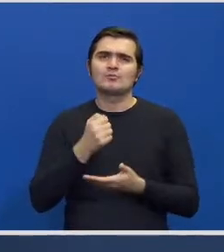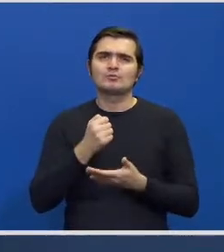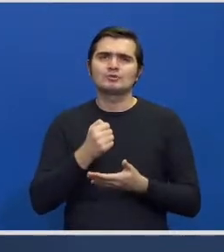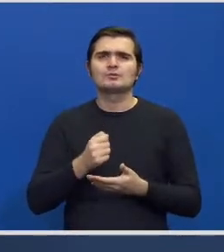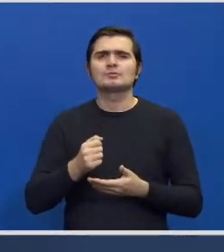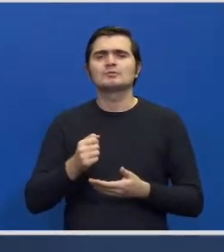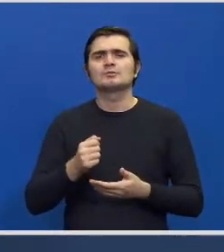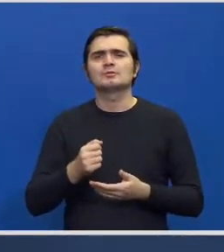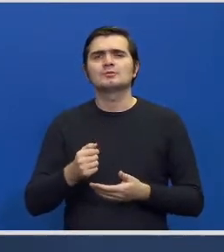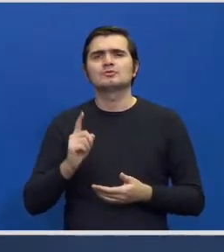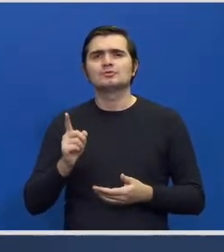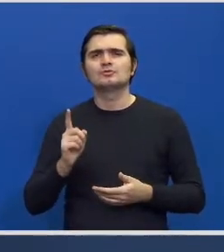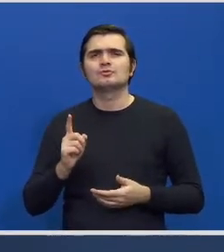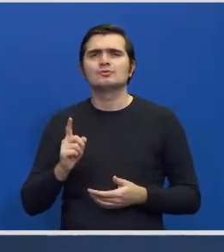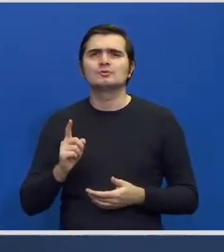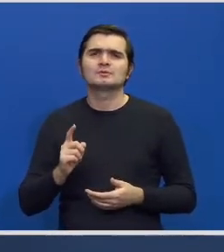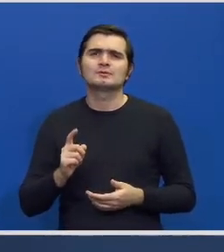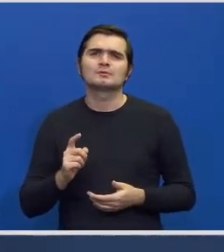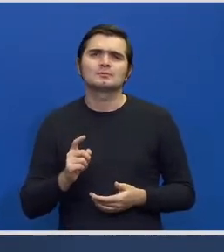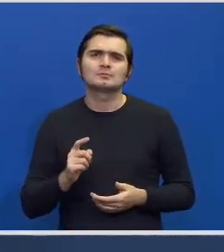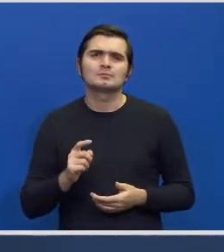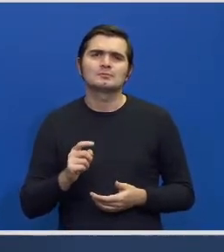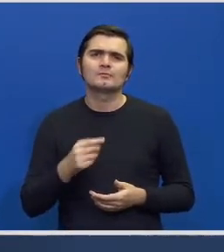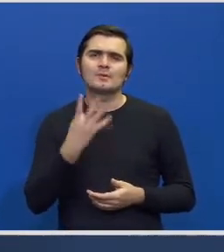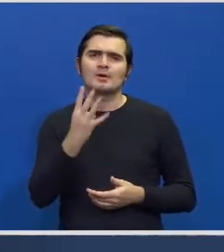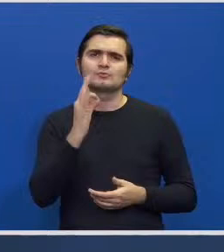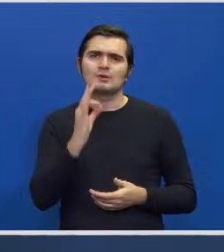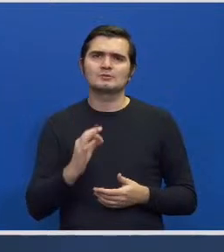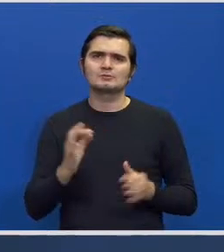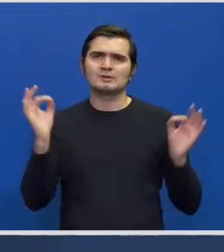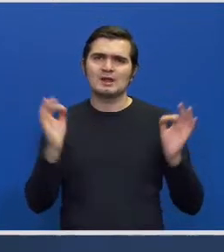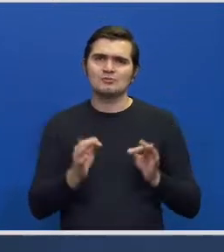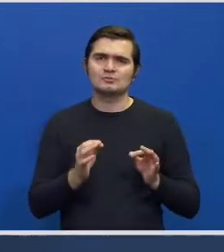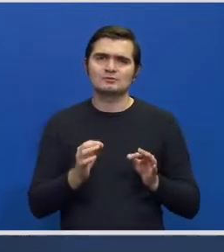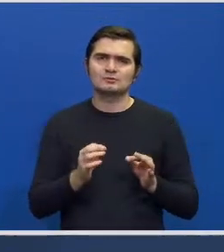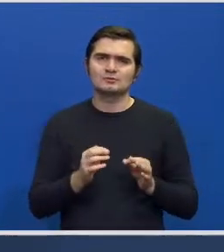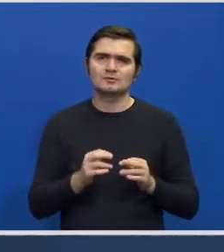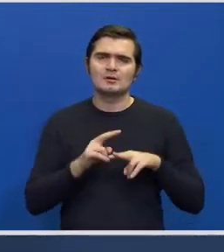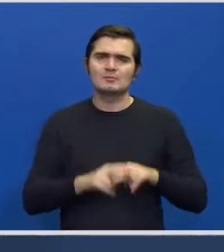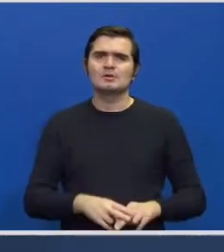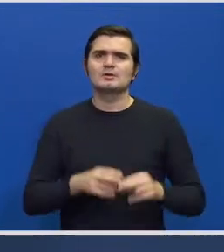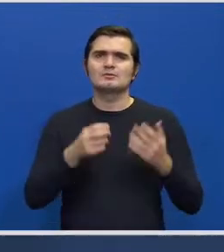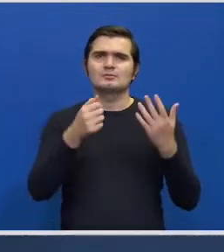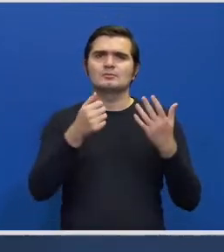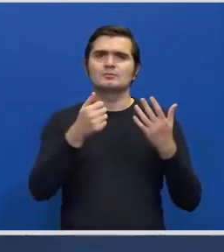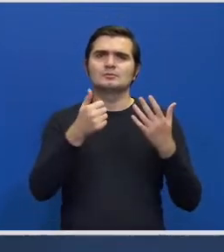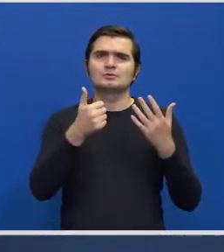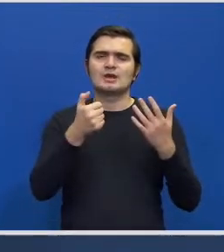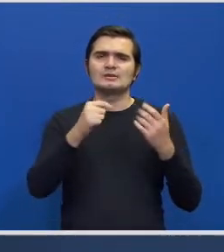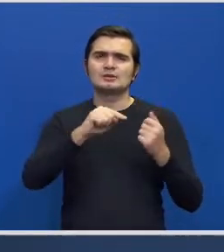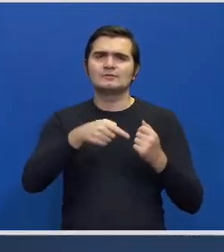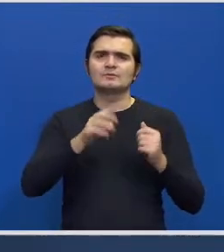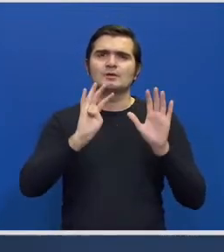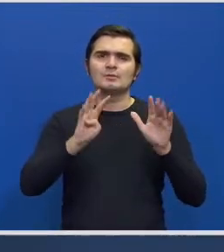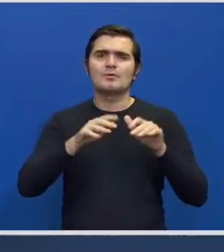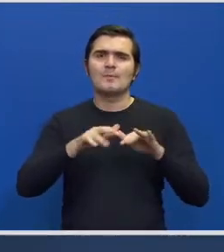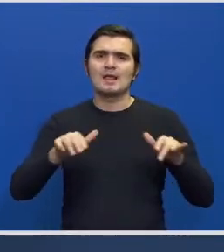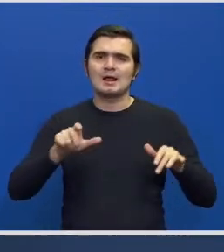avea o reducere ușoară de buget, dar va o reducere de 4% a bugetului, rămânând cu un